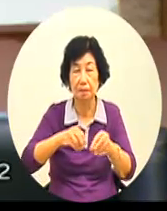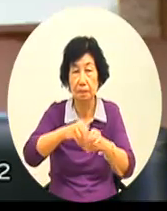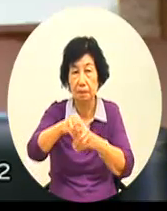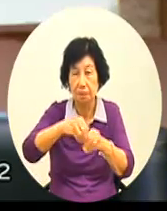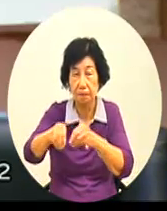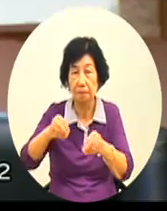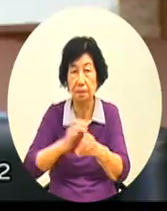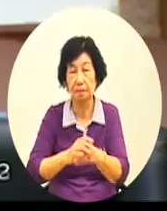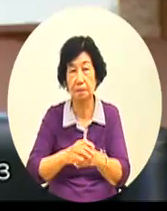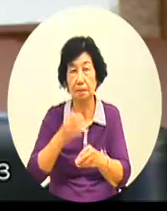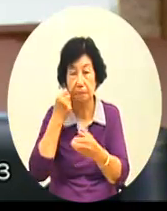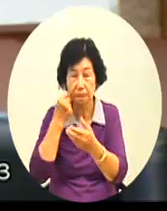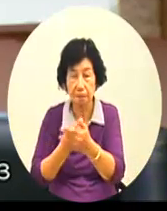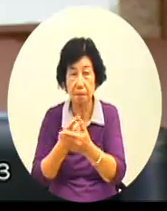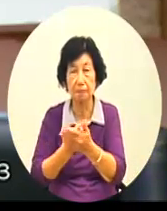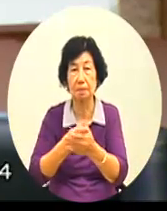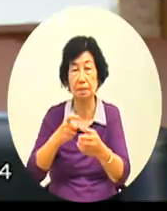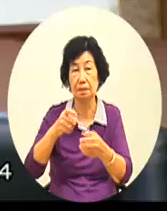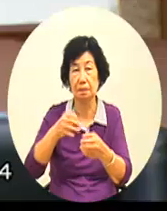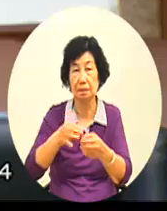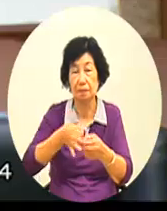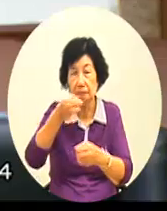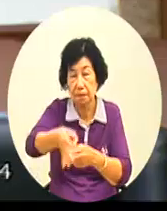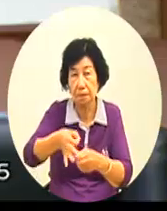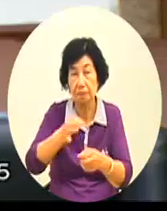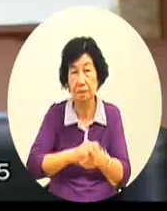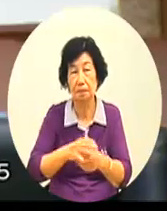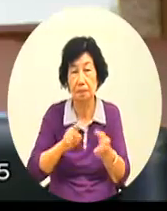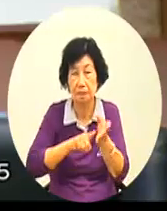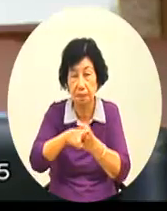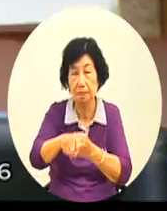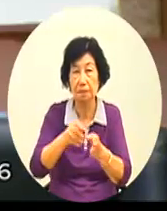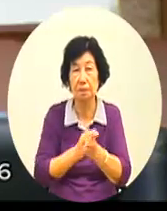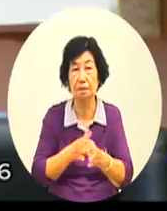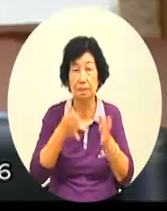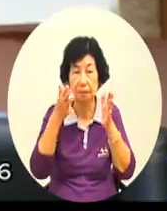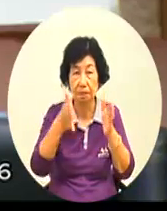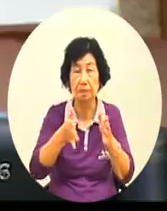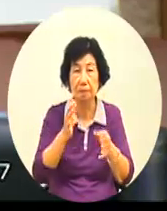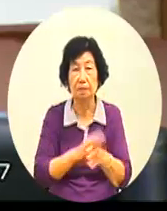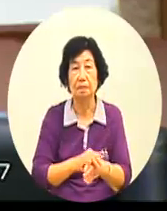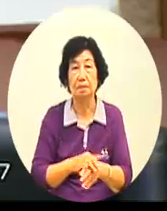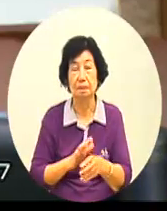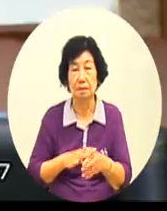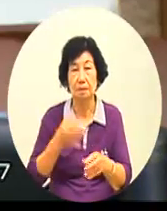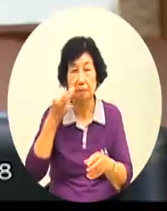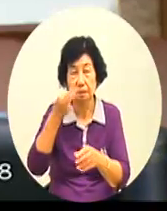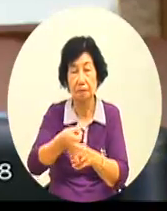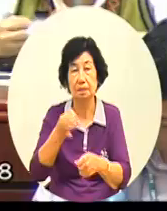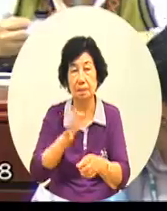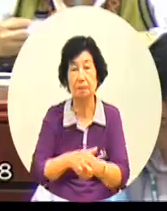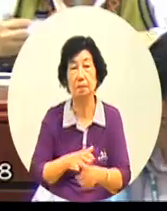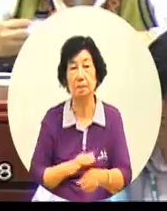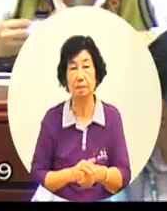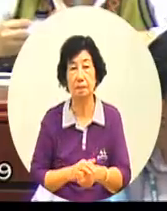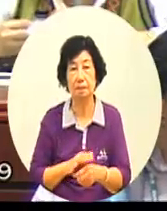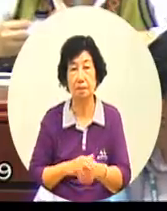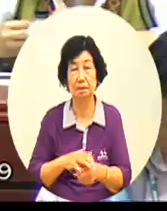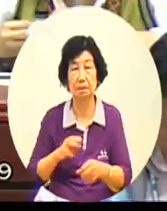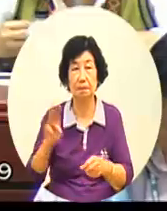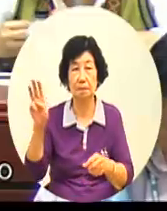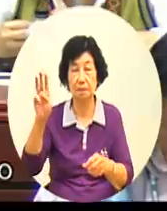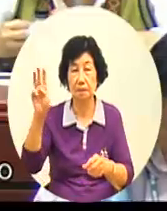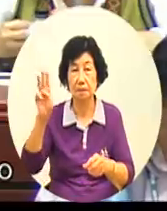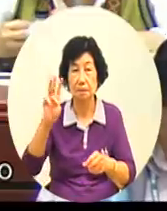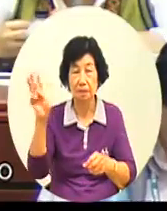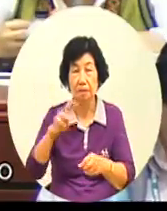水，还是这个有专案经费补助？请主委答复。 我想山林守护员在